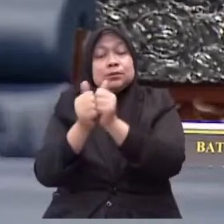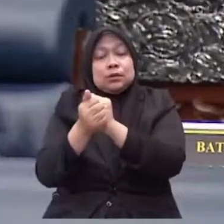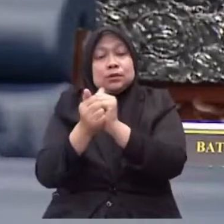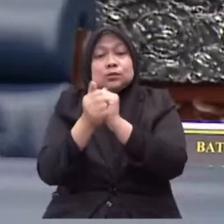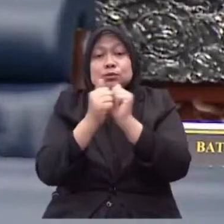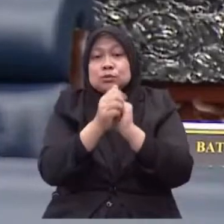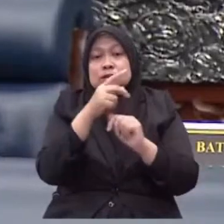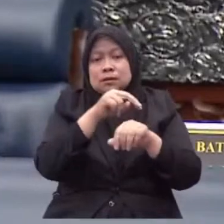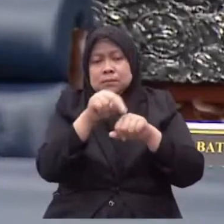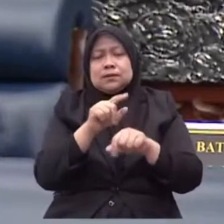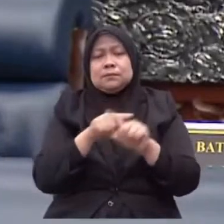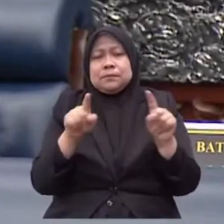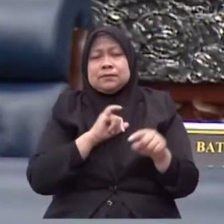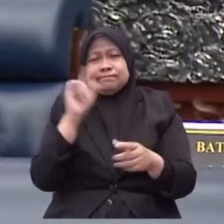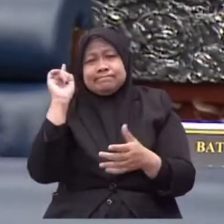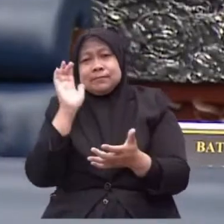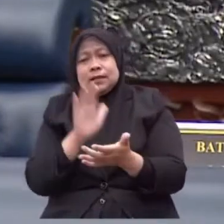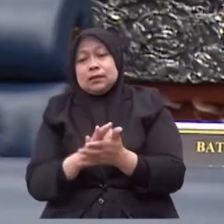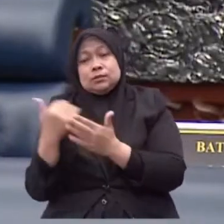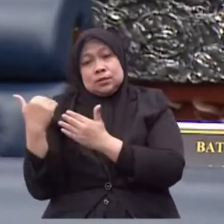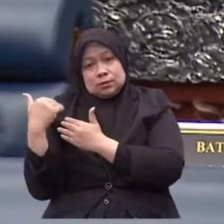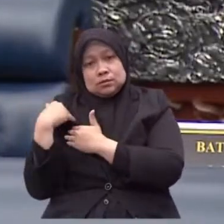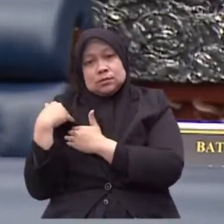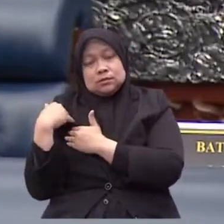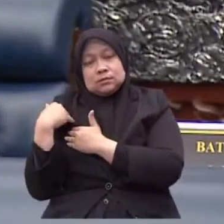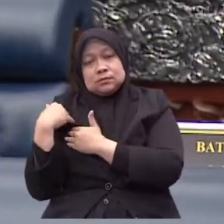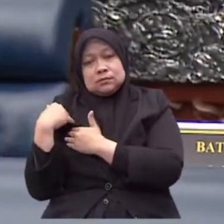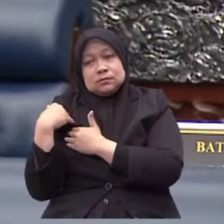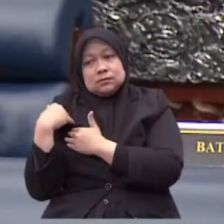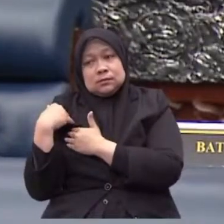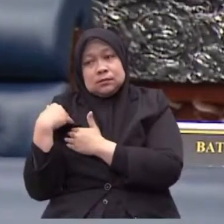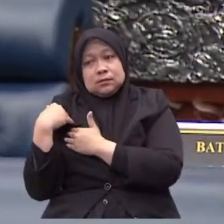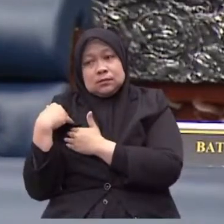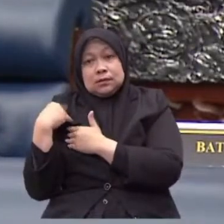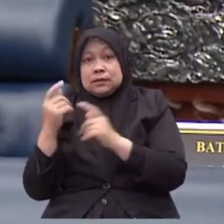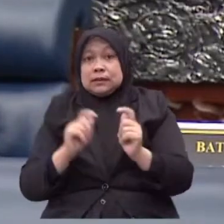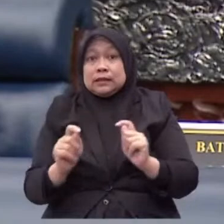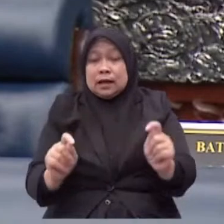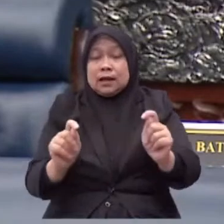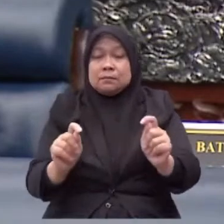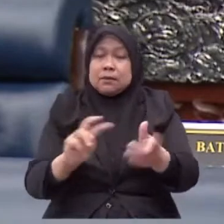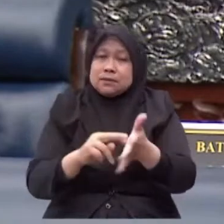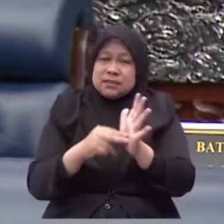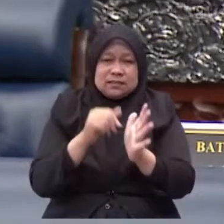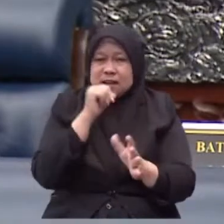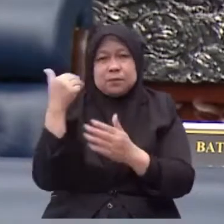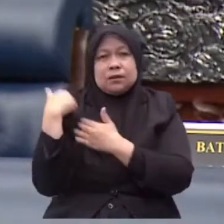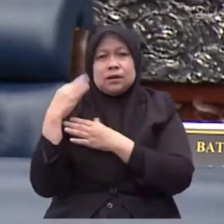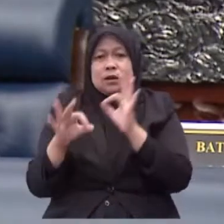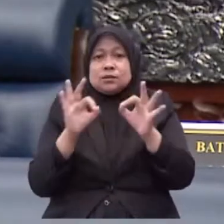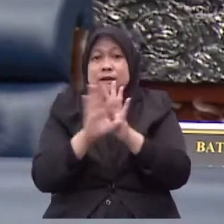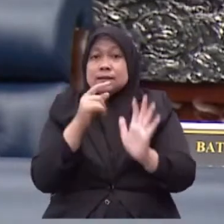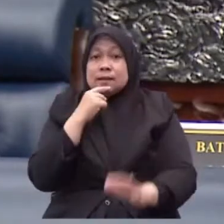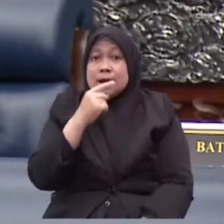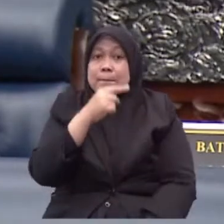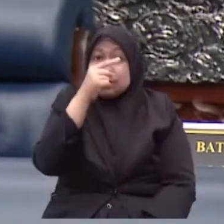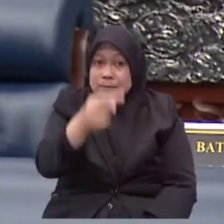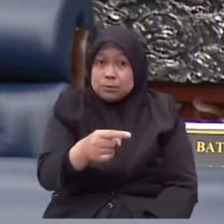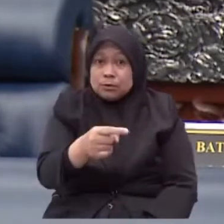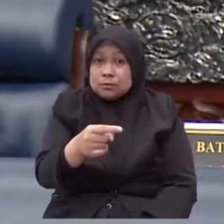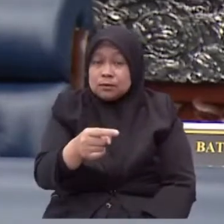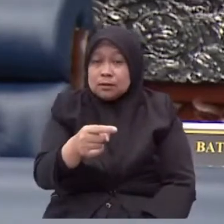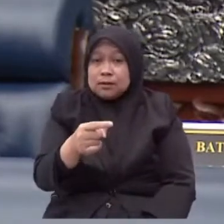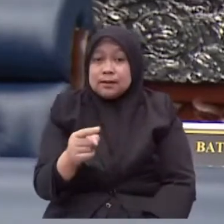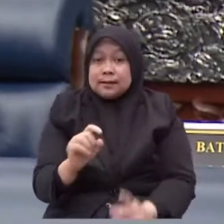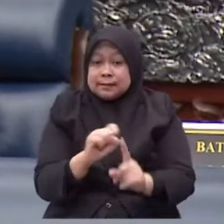kebangsaan tapi saya percaya itu adalah tanggung jawab tindakan yang tidak bertanggung jawab kalau saya tidak menyebut bahwa